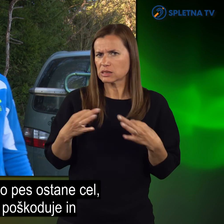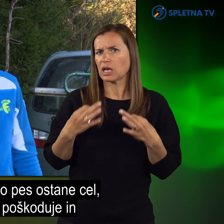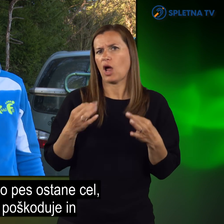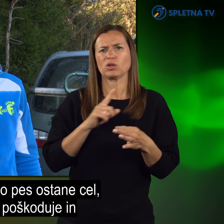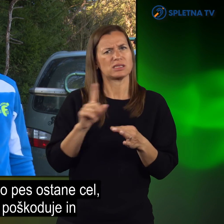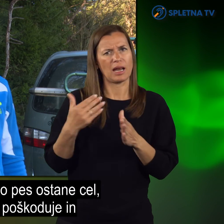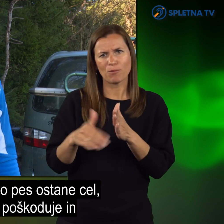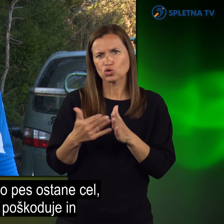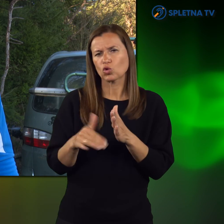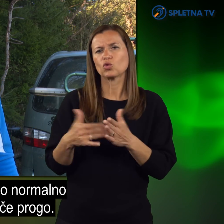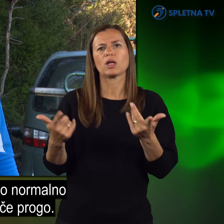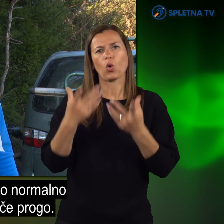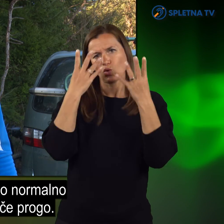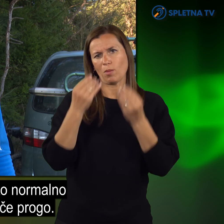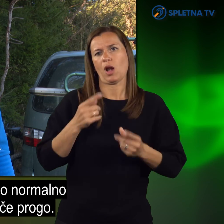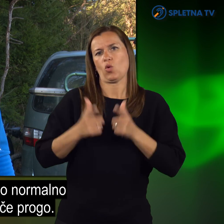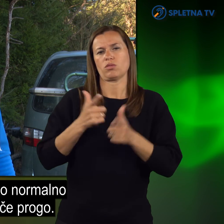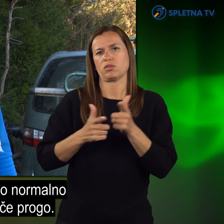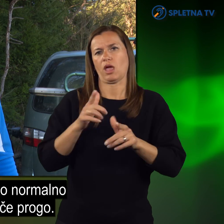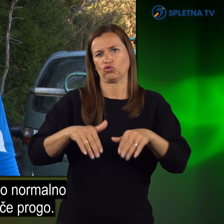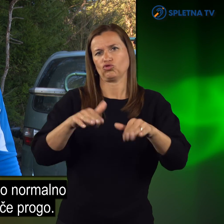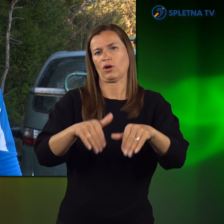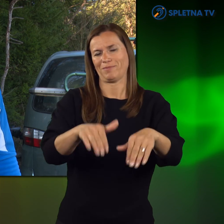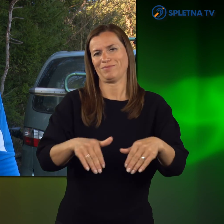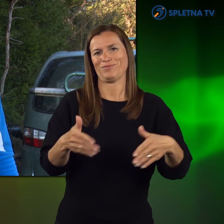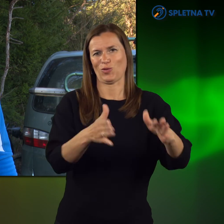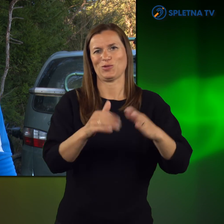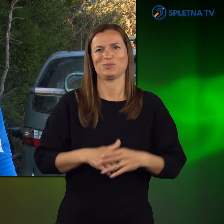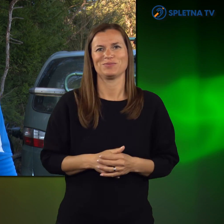da se ne poškoduje in da lahko normalno preteče progo.